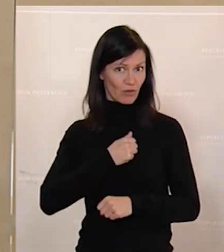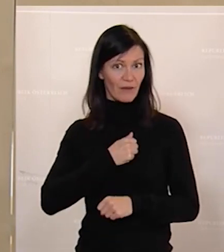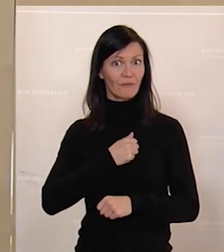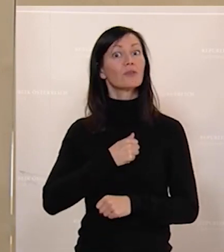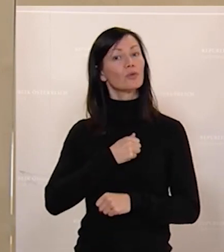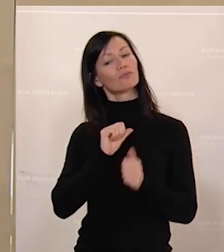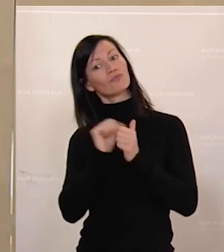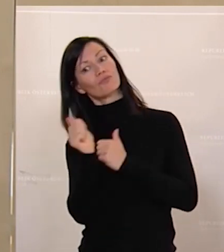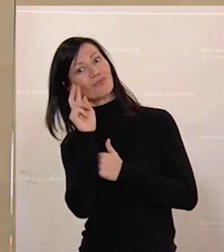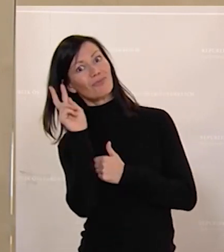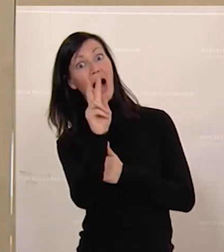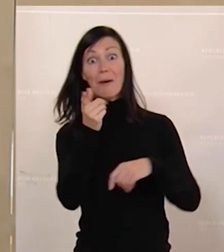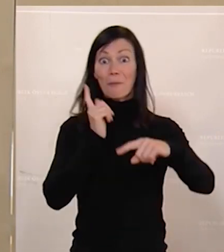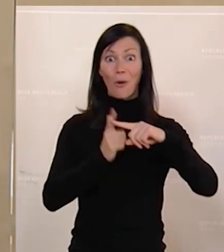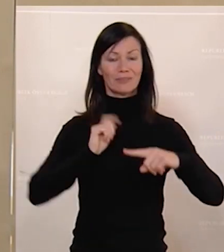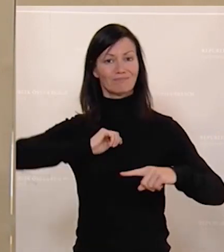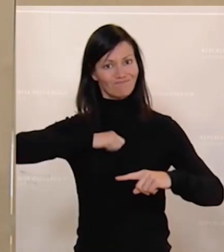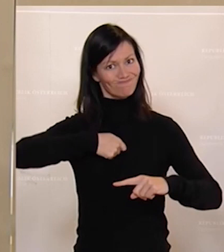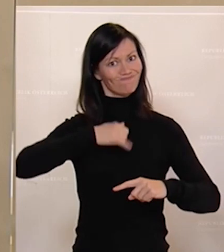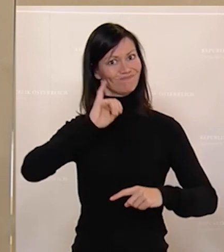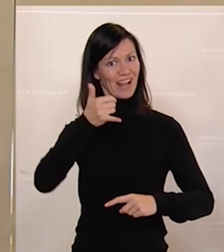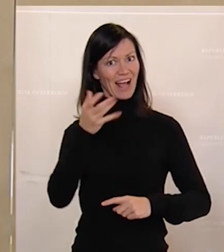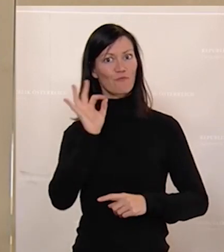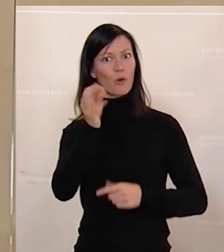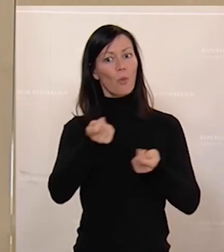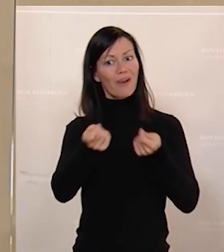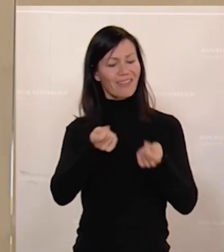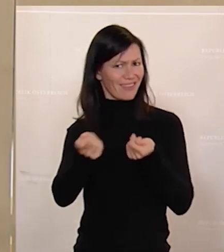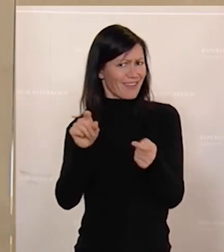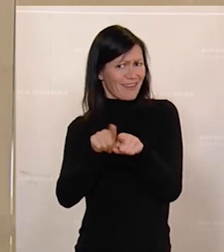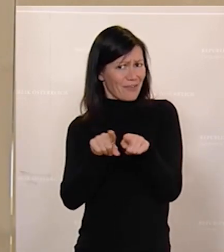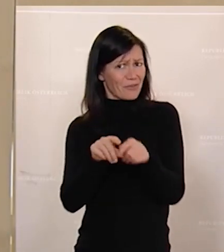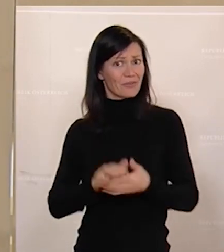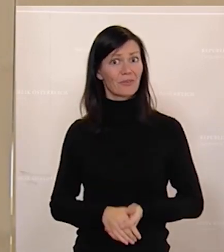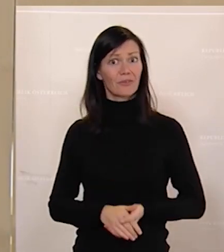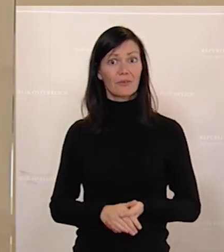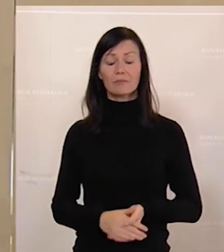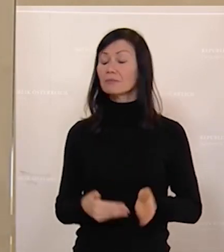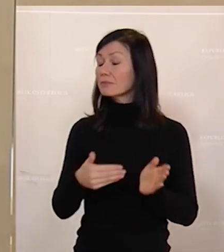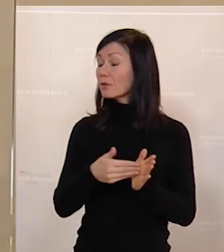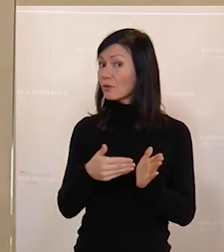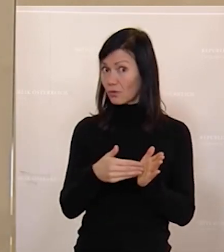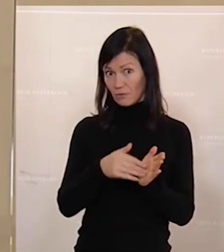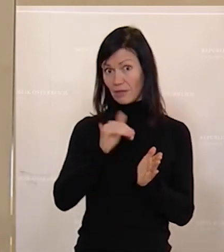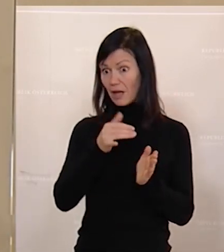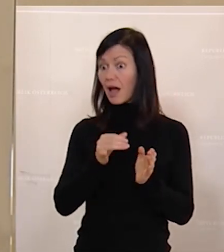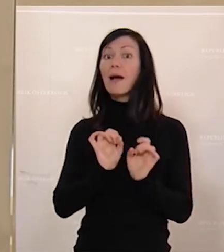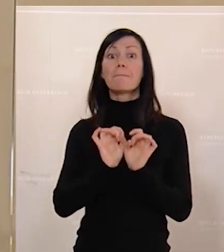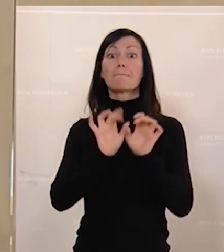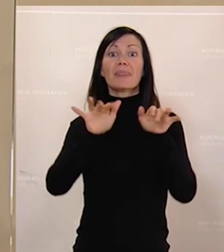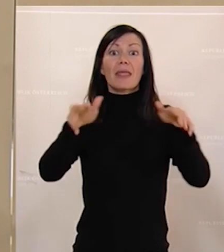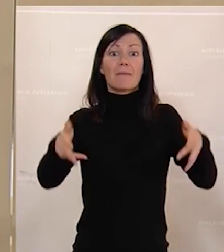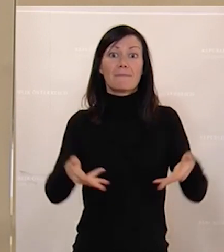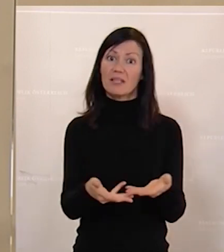der Politik, gerade auch in solchen Zeiten. Dass es hier notwendig ist, in dieser pandemischen